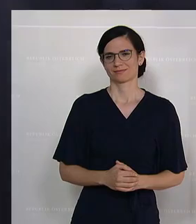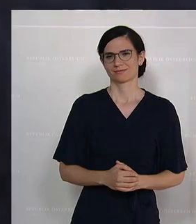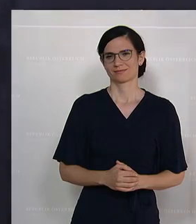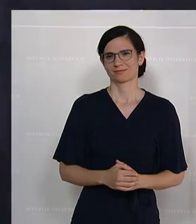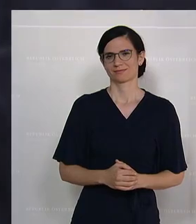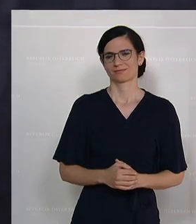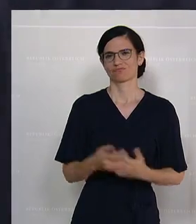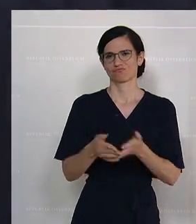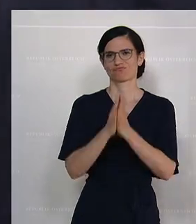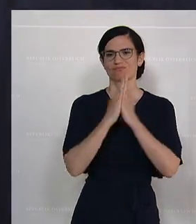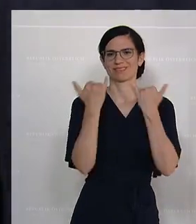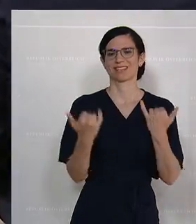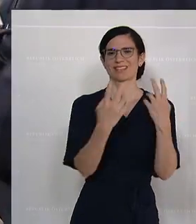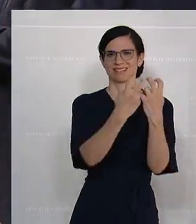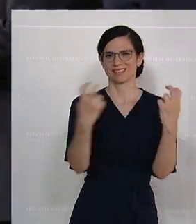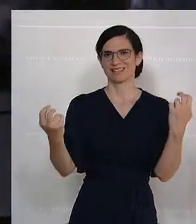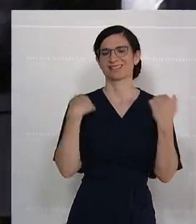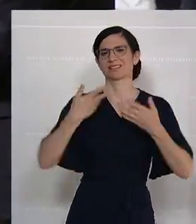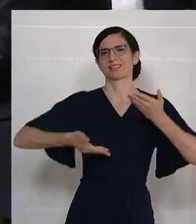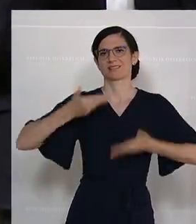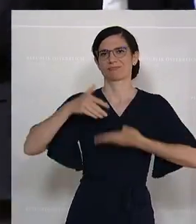ich darf bieten platz zu nehmen